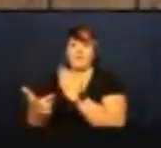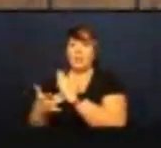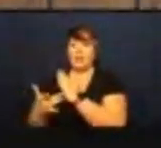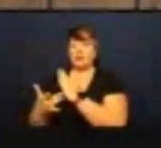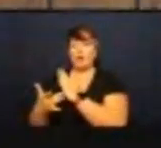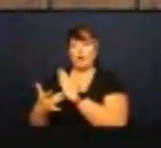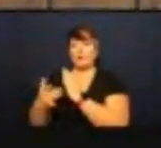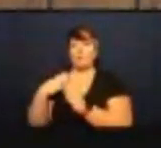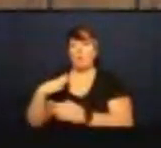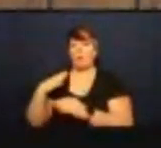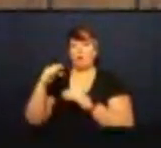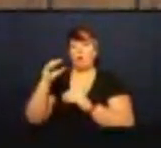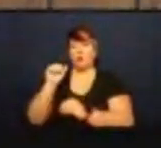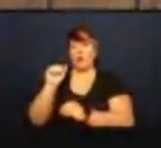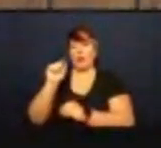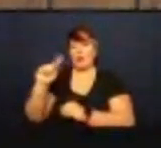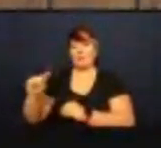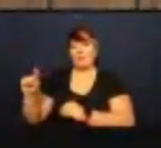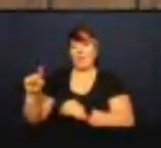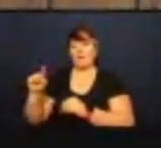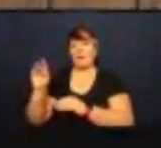nafasi ya